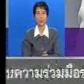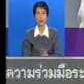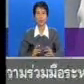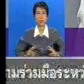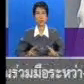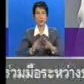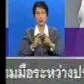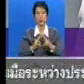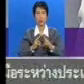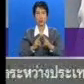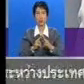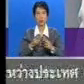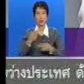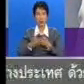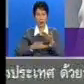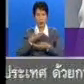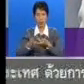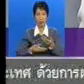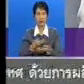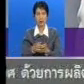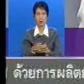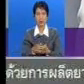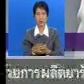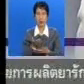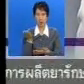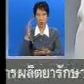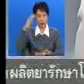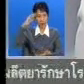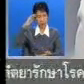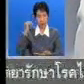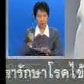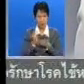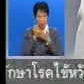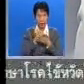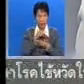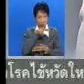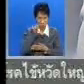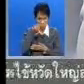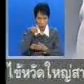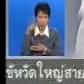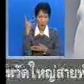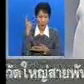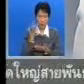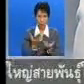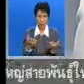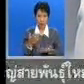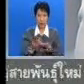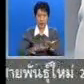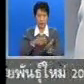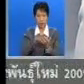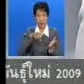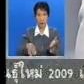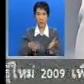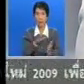ของกระทรวงพาณิชย์ส่วนที่กำลังกับกองทัพเพื่อเข้ากวาดล้างสินค้าละเมิดลิขสิทธิ์ในย่านพักพงเมื่อคืนที่ผ่านมานะคะผู้บัญชาการทหารบ